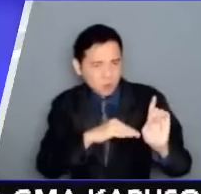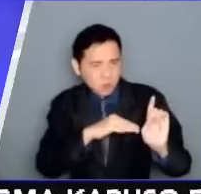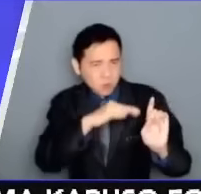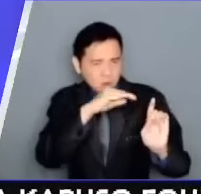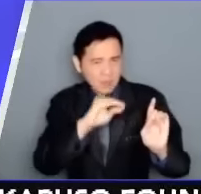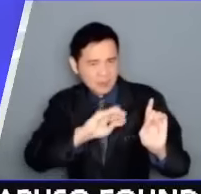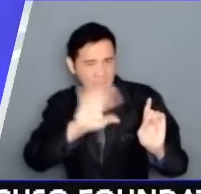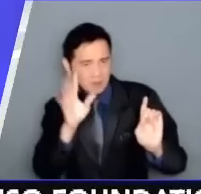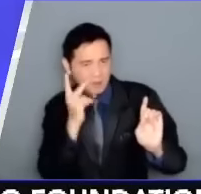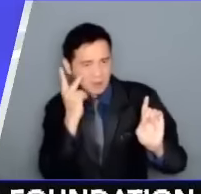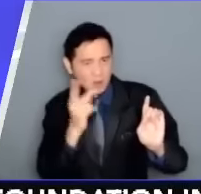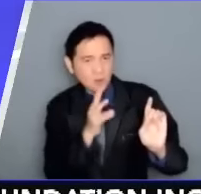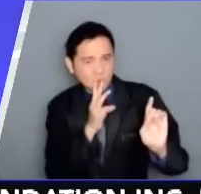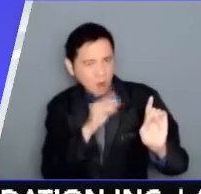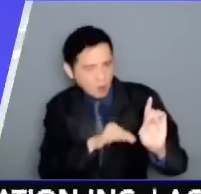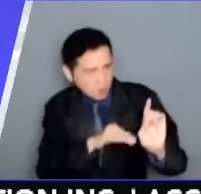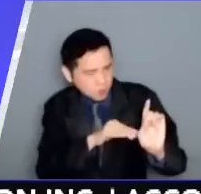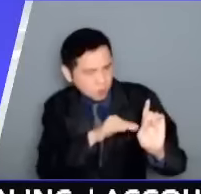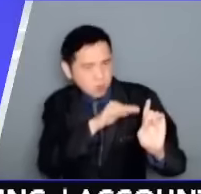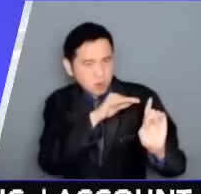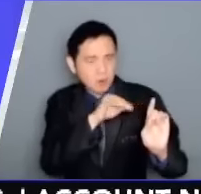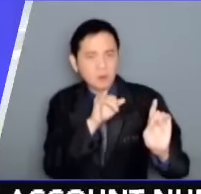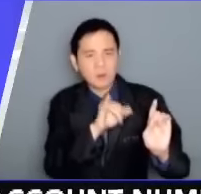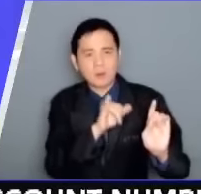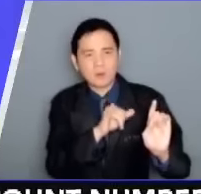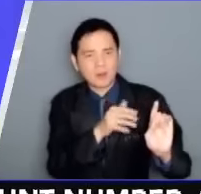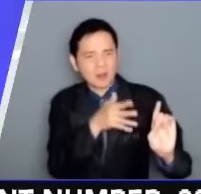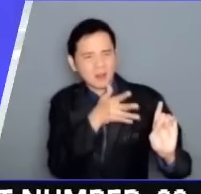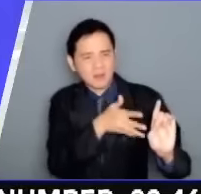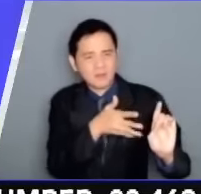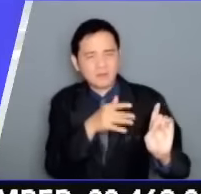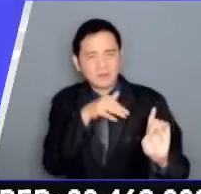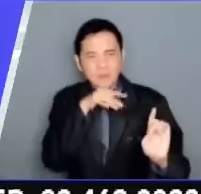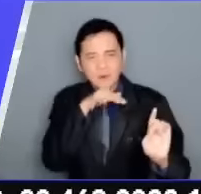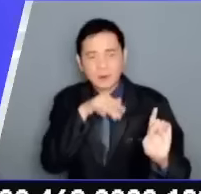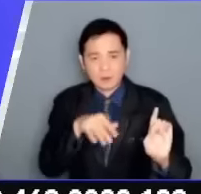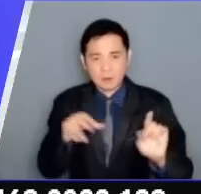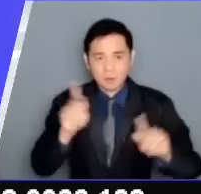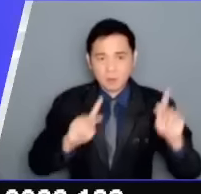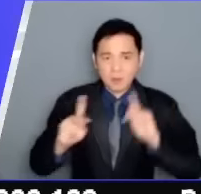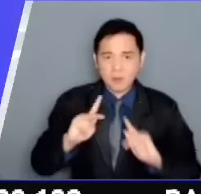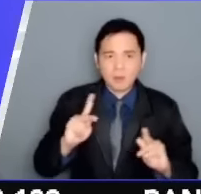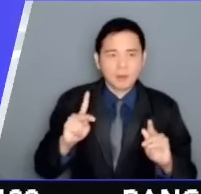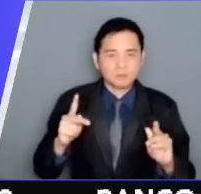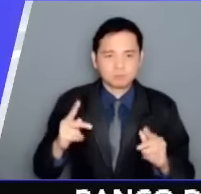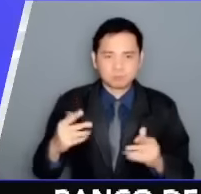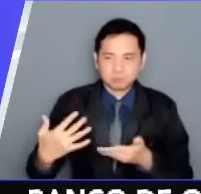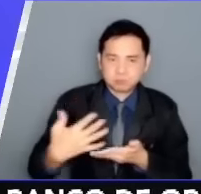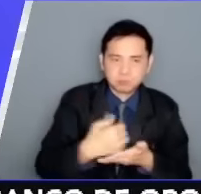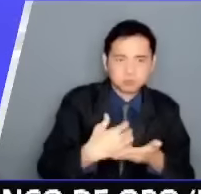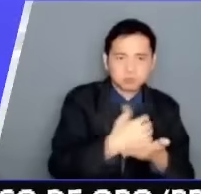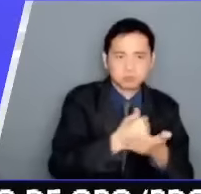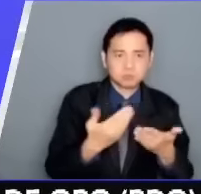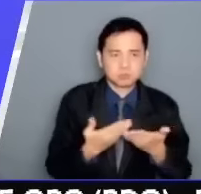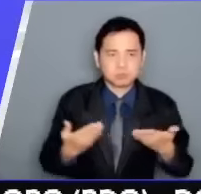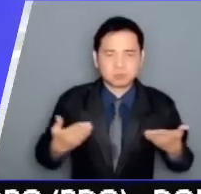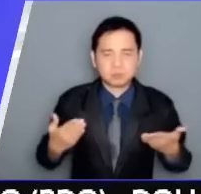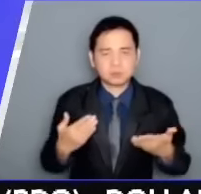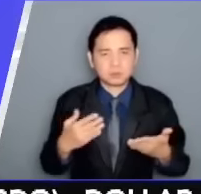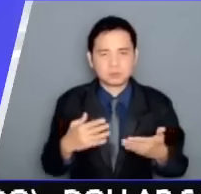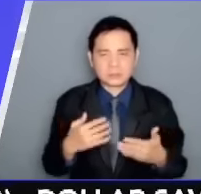ung mga residente pa sa paglilinis at tinitingnan nila kung may mapapakinabangan pa sila lalo na doon sa mga gamit nila at appliances dahil